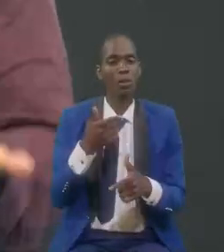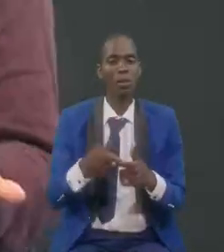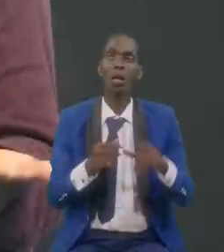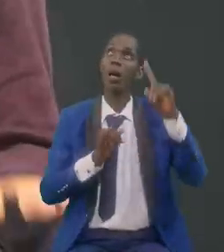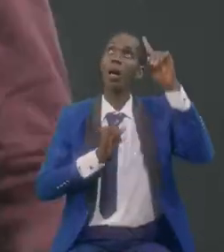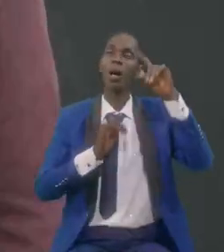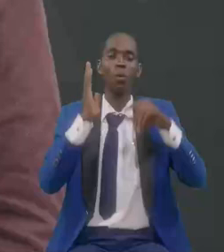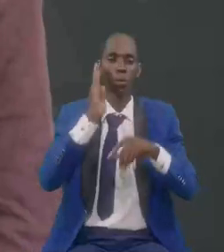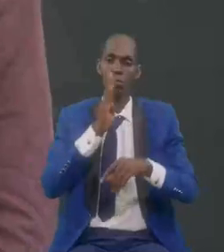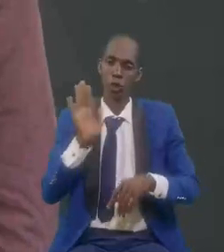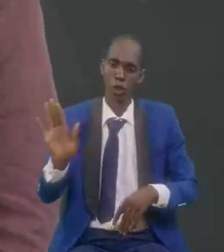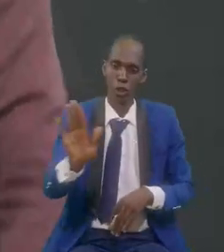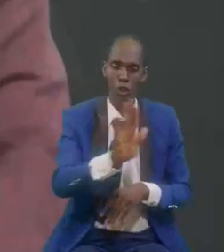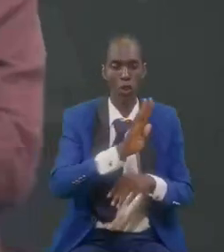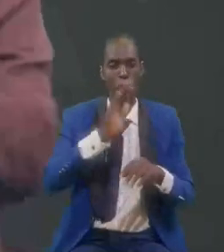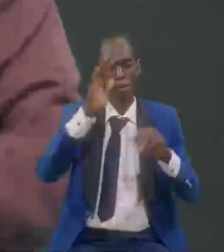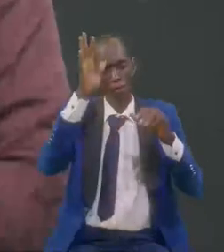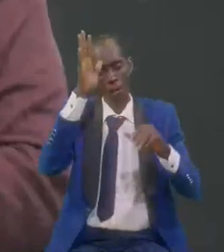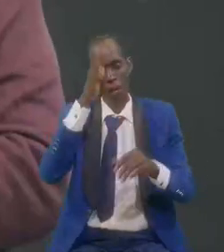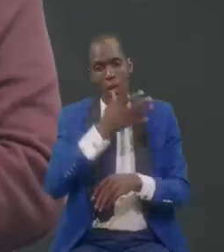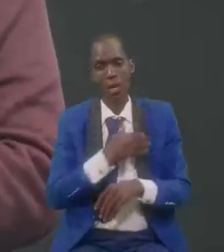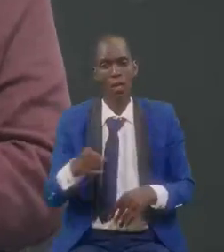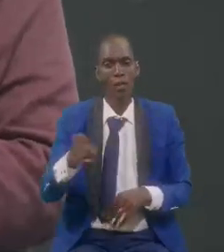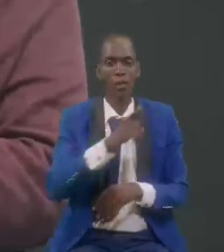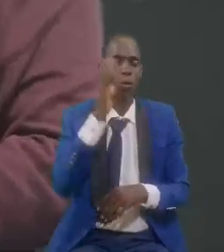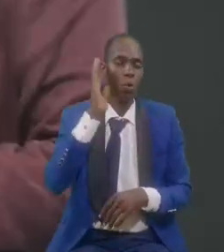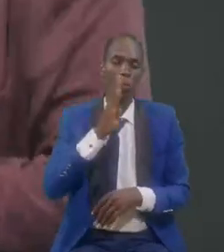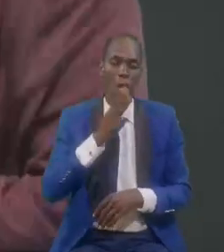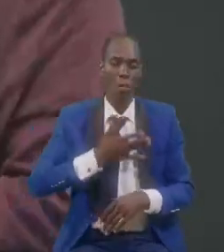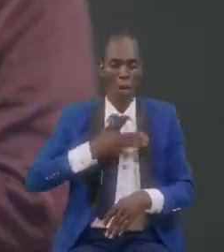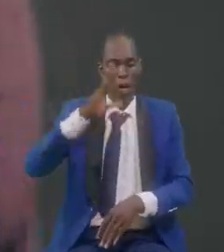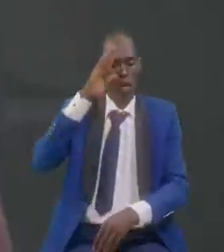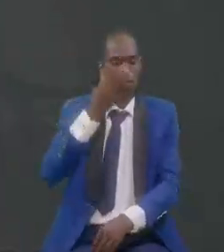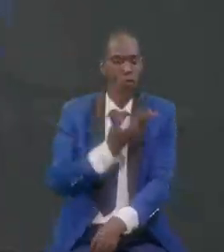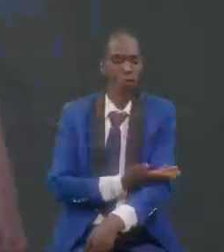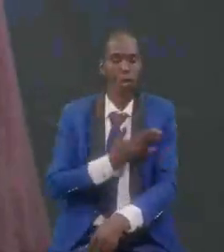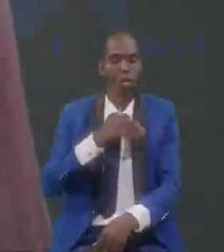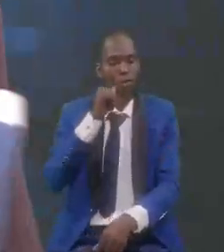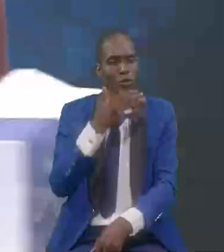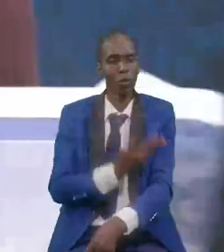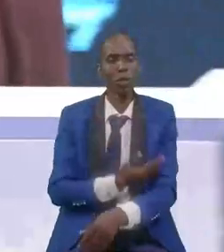pour vous un père, et vous serez pour moi des fils et des filles, dit le Seigneur Tout-Puissant.